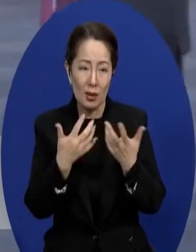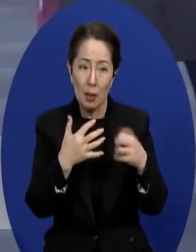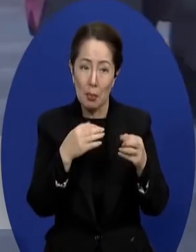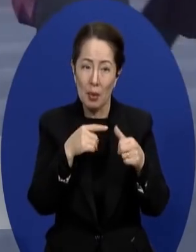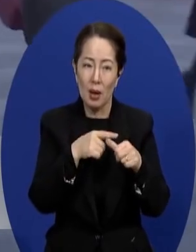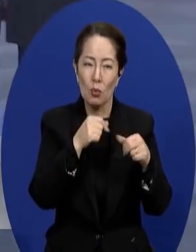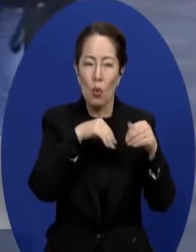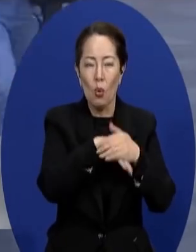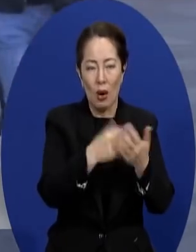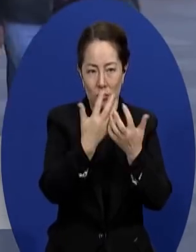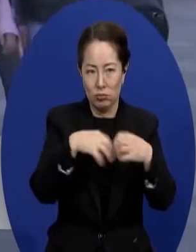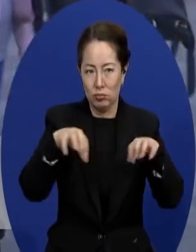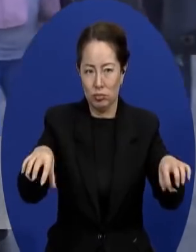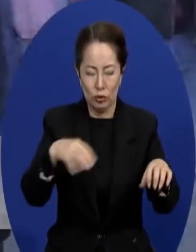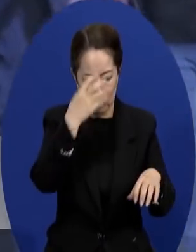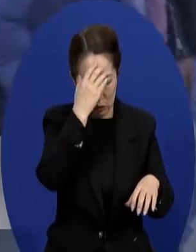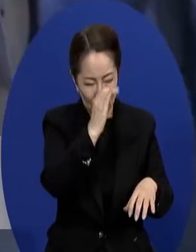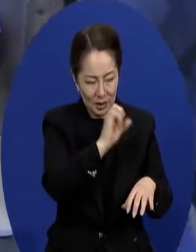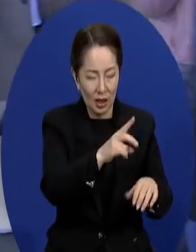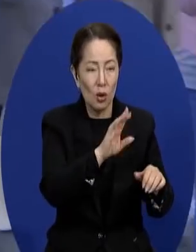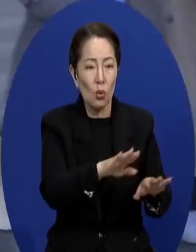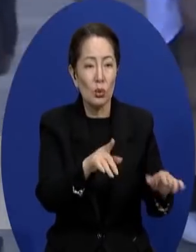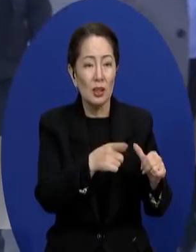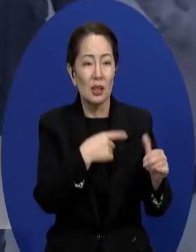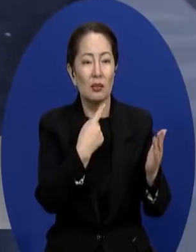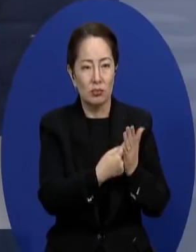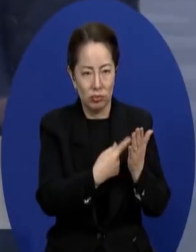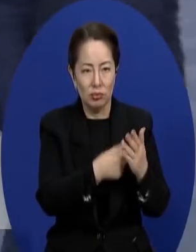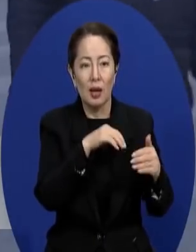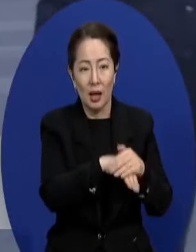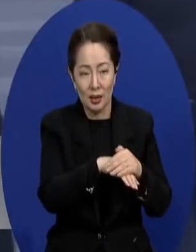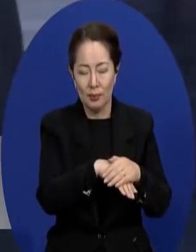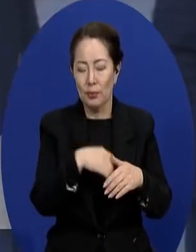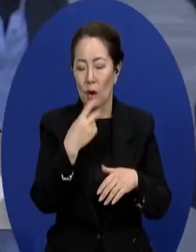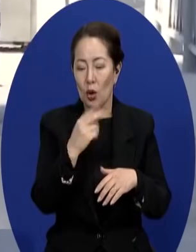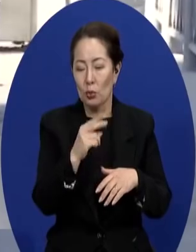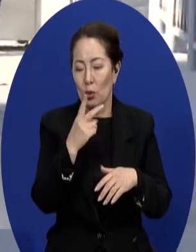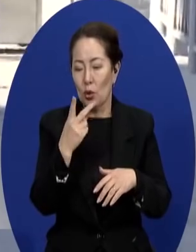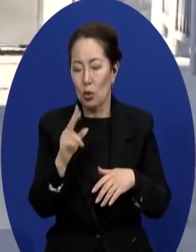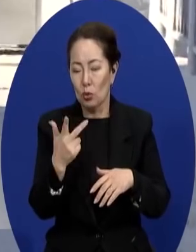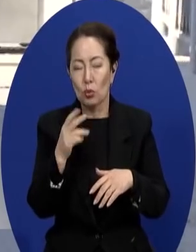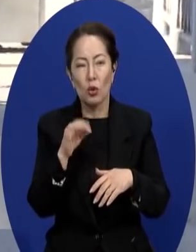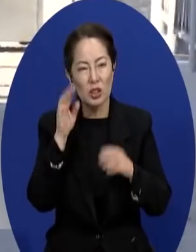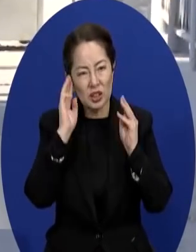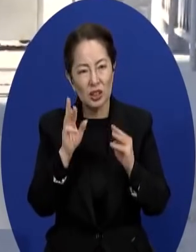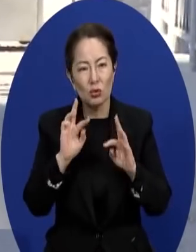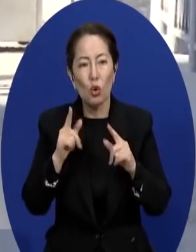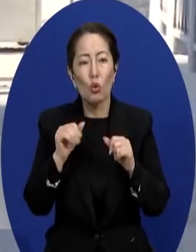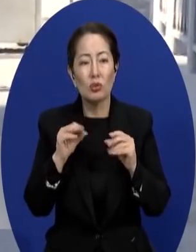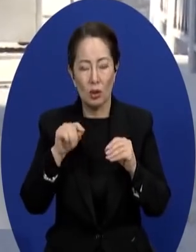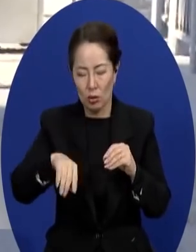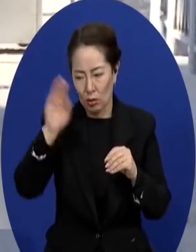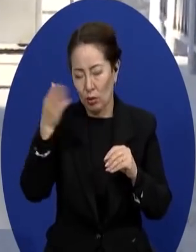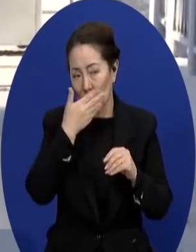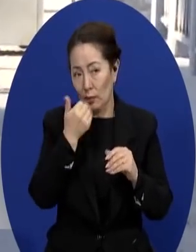50 мянган төгрөгийг төрийн санд тухайн хүүхдийн нэр дээр хуримтлуулна. 2023 оноос энэ шийдвэр хэрхэн өөрчлөгдөх нь одоогоор тодорхой